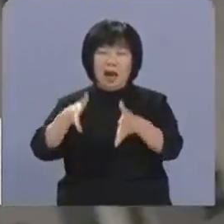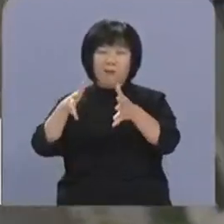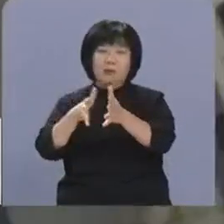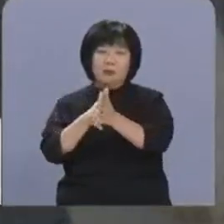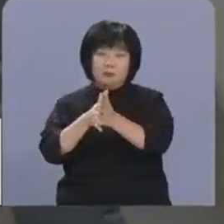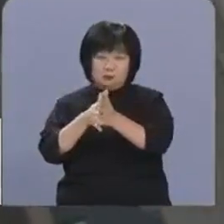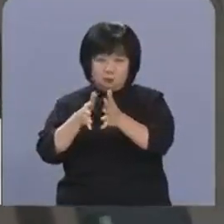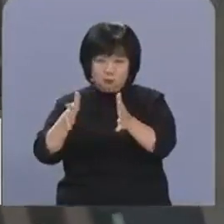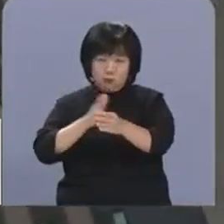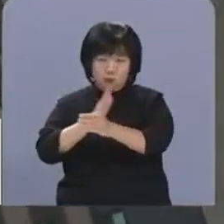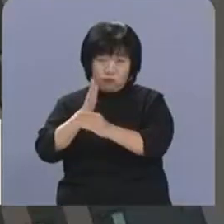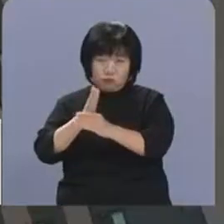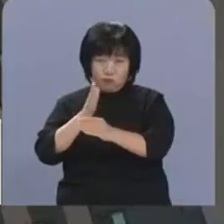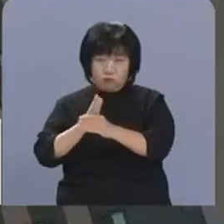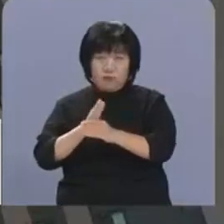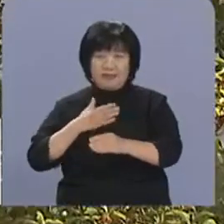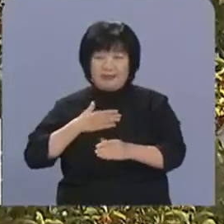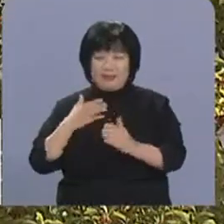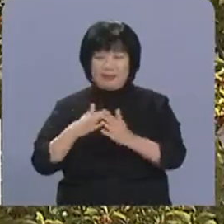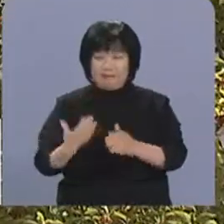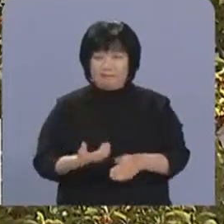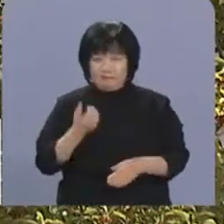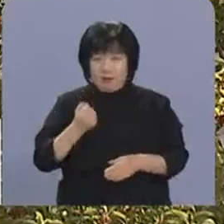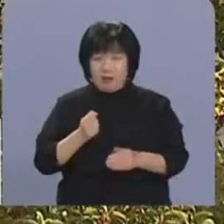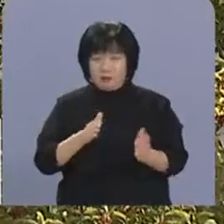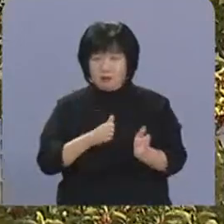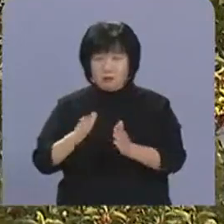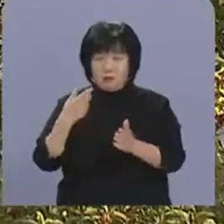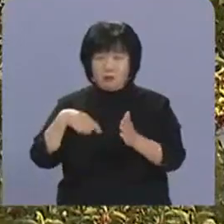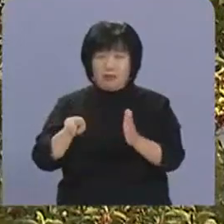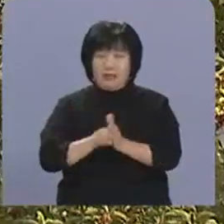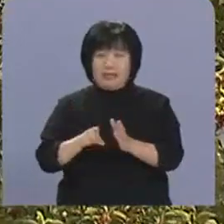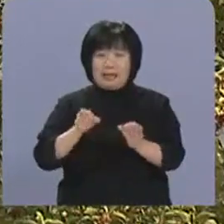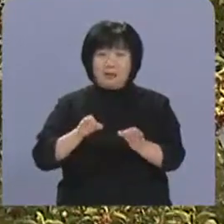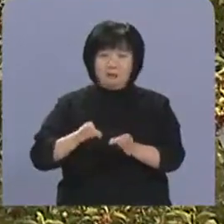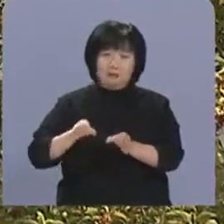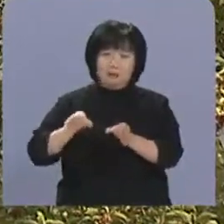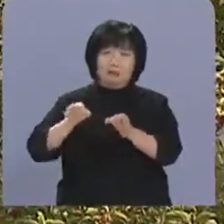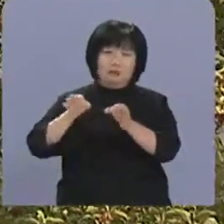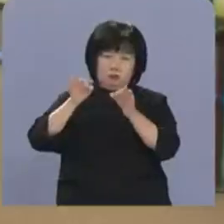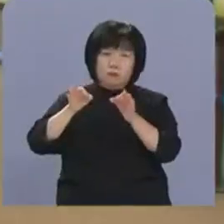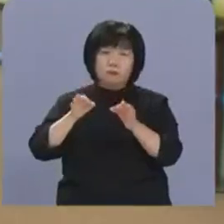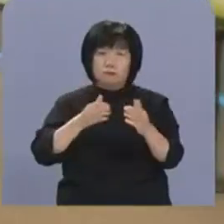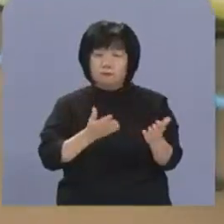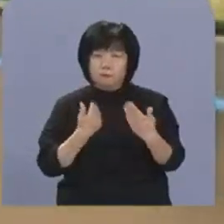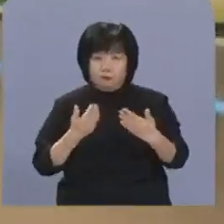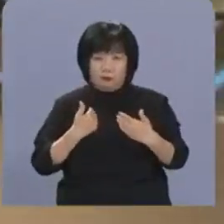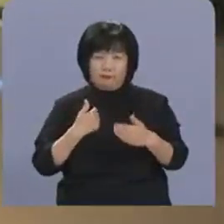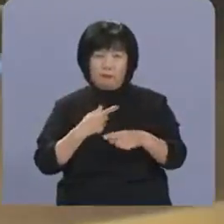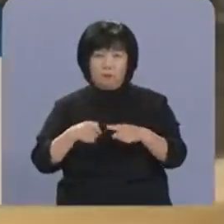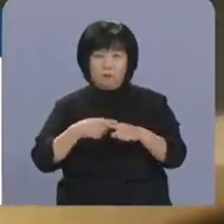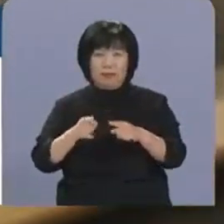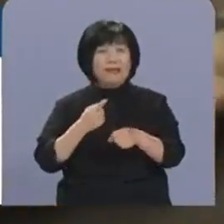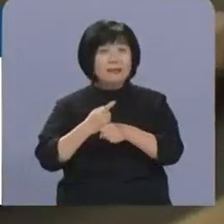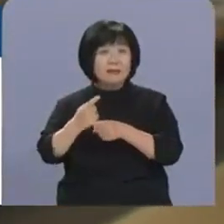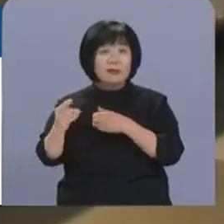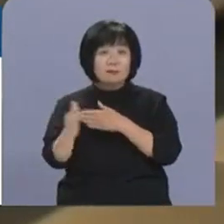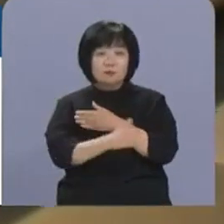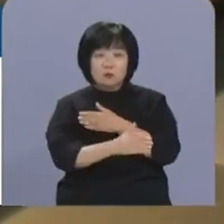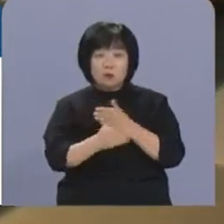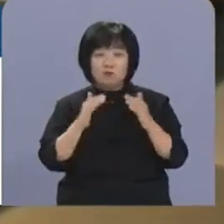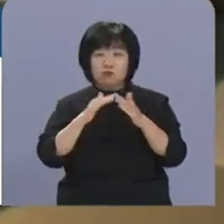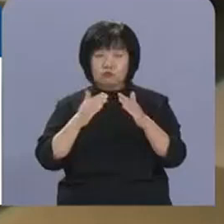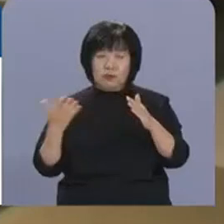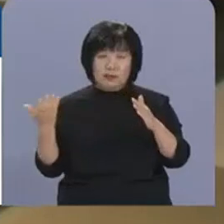내집마련을 위한 저가 매수세가 이어져 가격 상승을 이끌었다고 분석합니다 내년부터 부산에